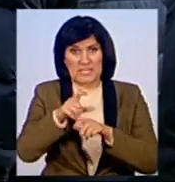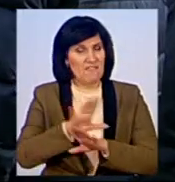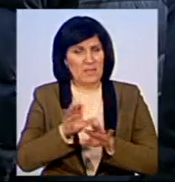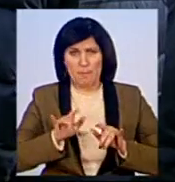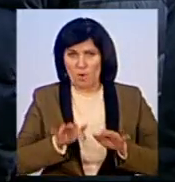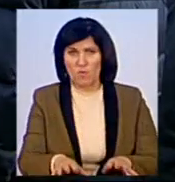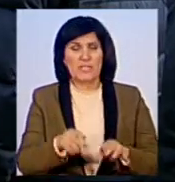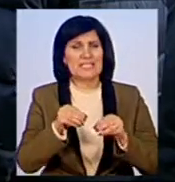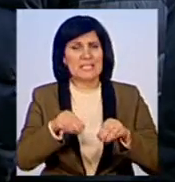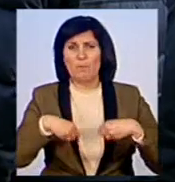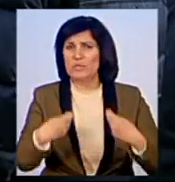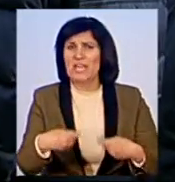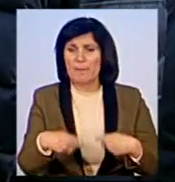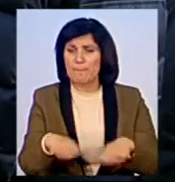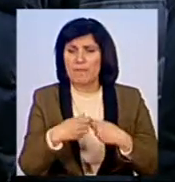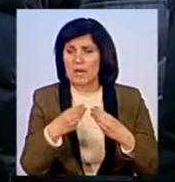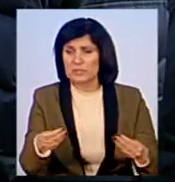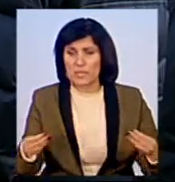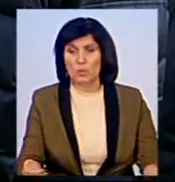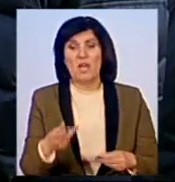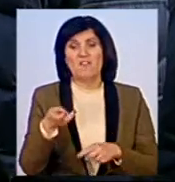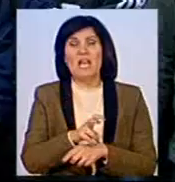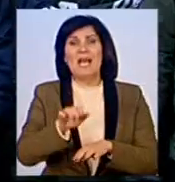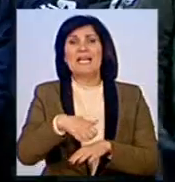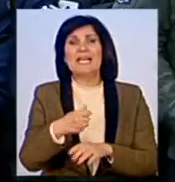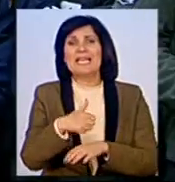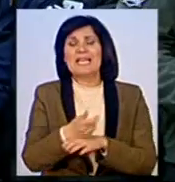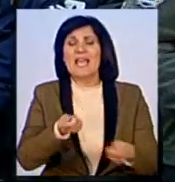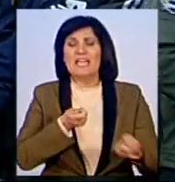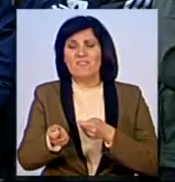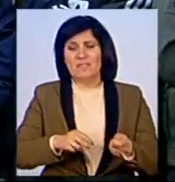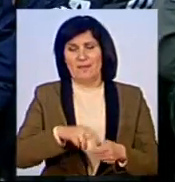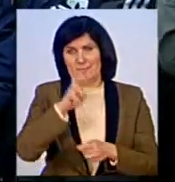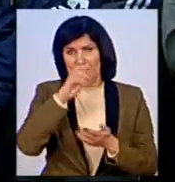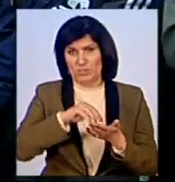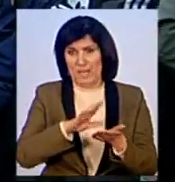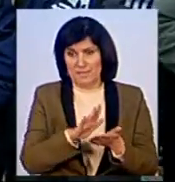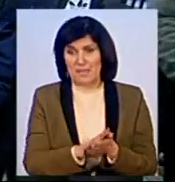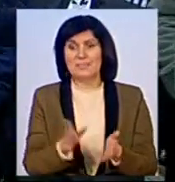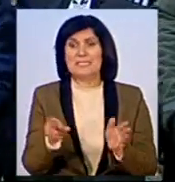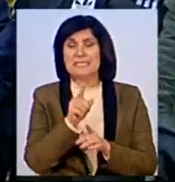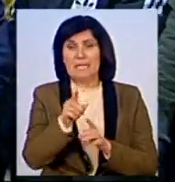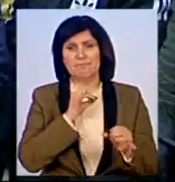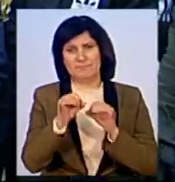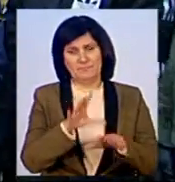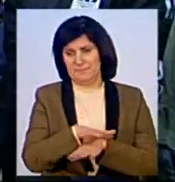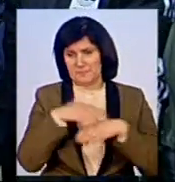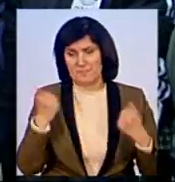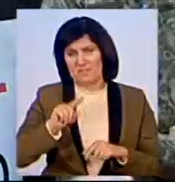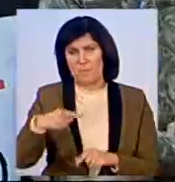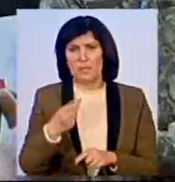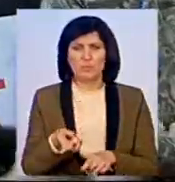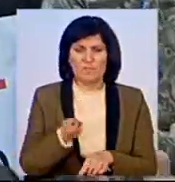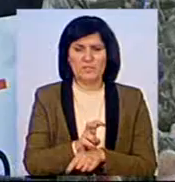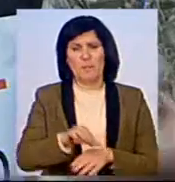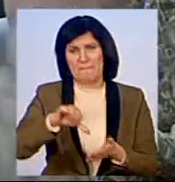роздають. До мітингарів вийшов керівник Держгеокадастру. Ця установа брала участь у розробці постанови. З ним мітингарі спілкуватися не захотіли. Вимагали, щоб